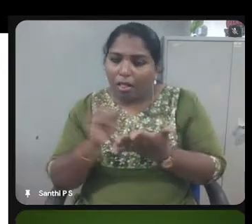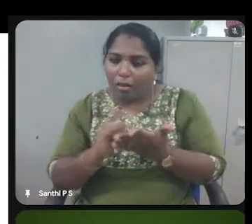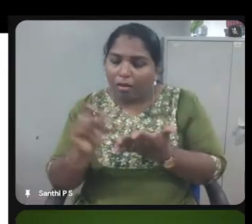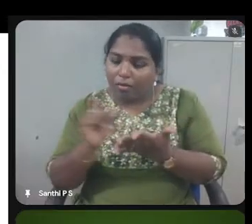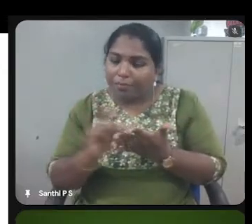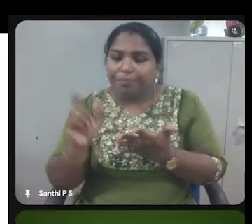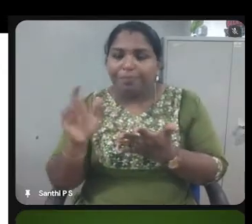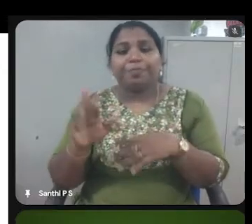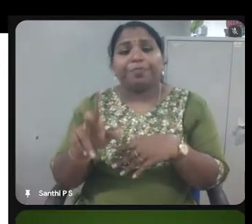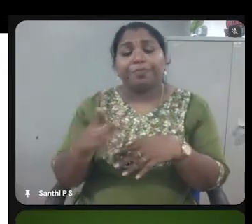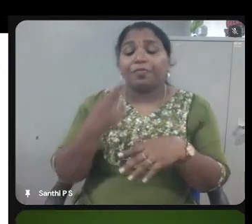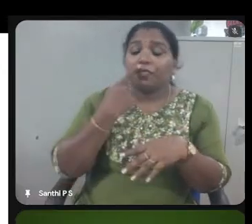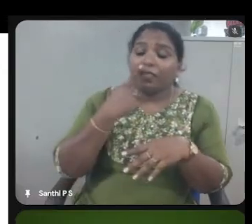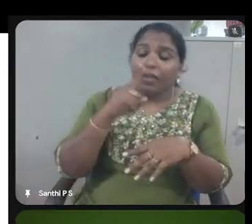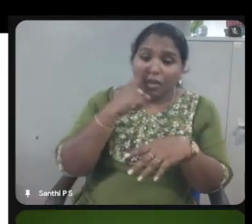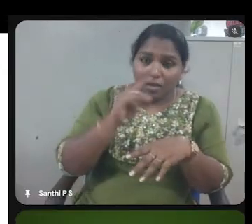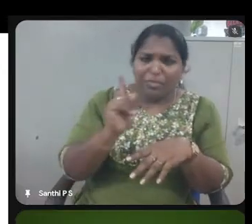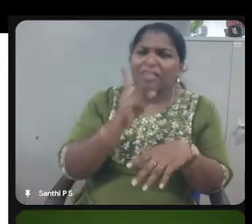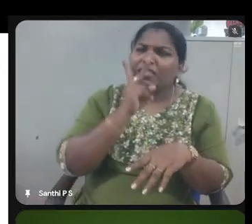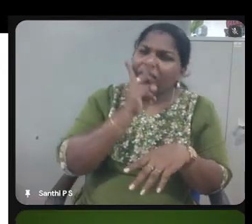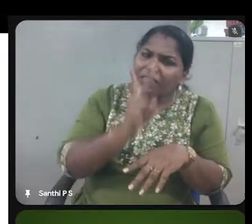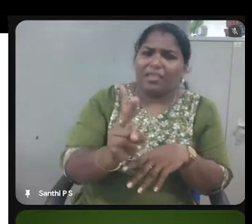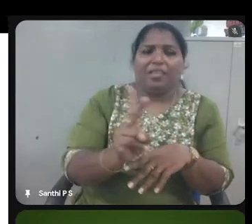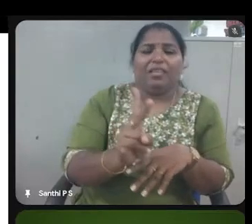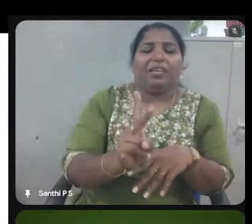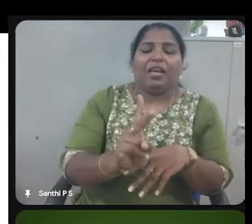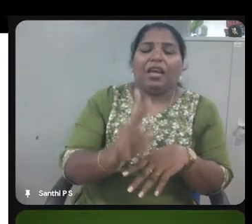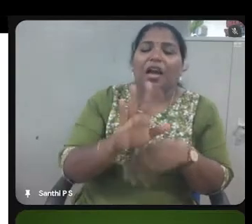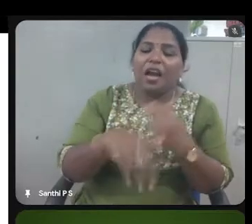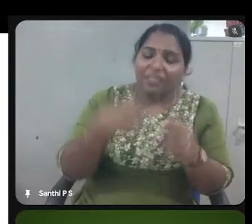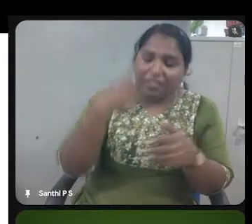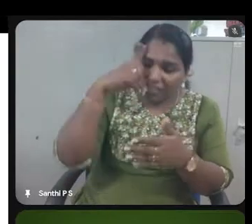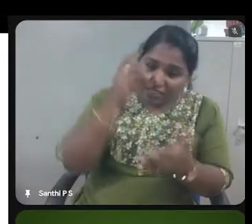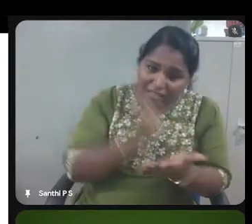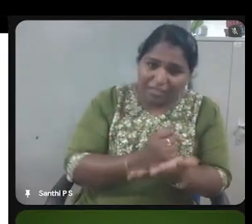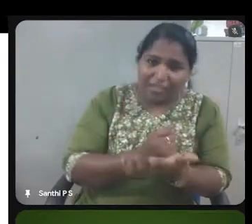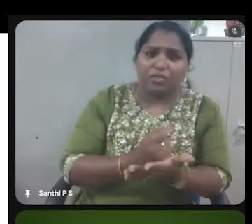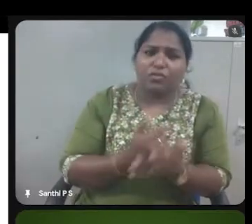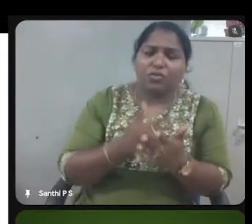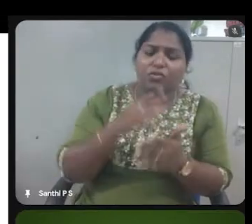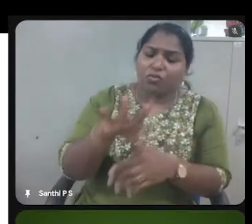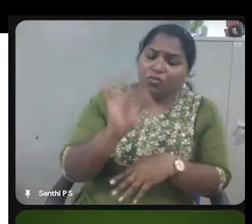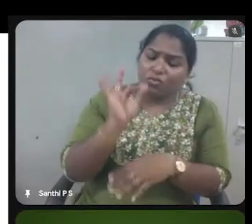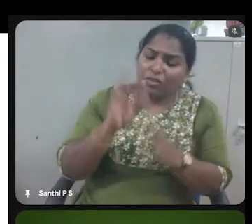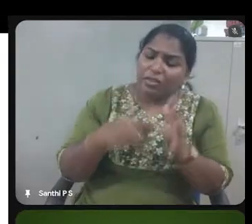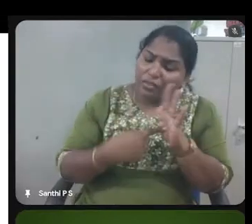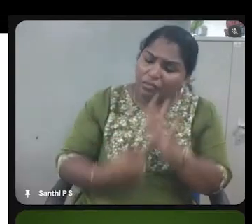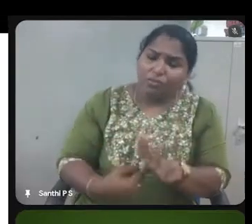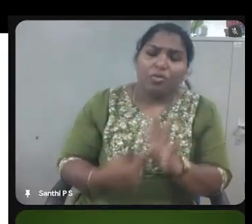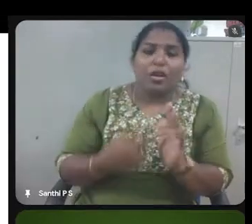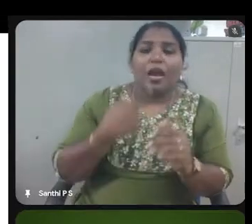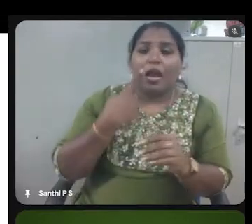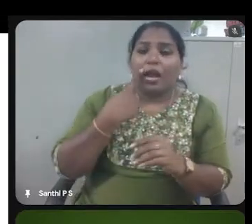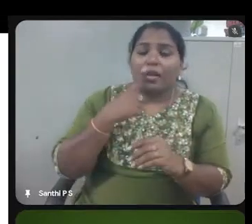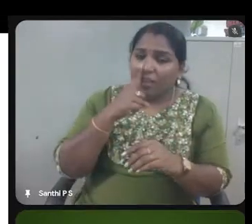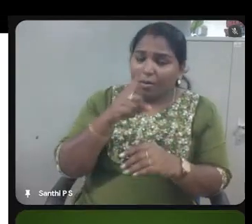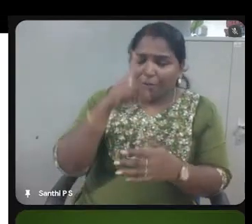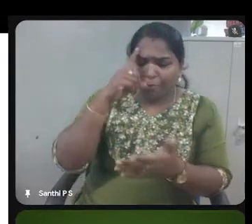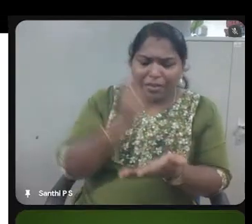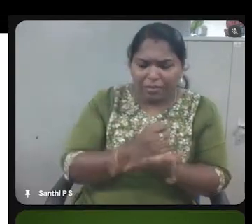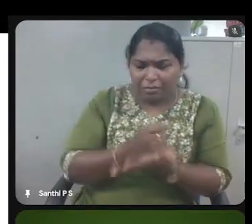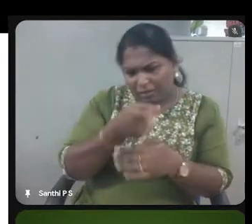നിങ്ങൾക്ക് കാണിക്കാം, എന്ത് കാണിക്കാൻ പറ്റാത്ത നിങ്ങളാണ് അവിടെ തീരുമാനമെടുക്കേണ്ടത്. നിങ്ങൾ അത് മനസ്സിലാക്കി എഡ്യൂക്കേഷൻ ആണോ,